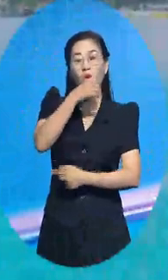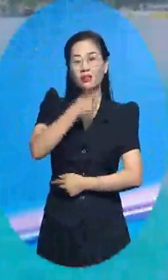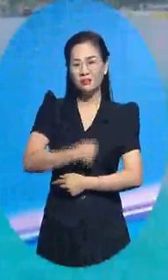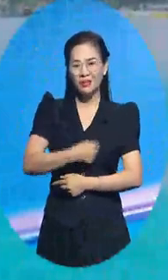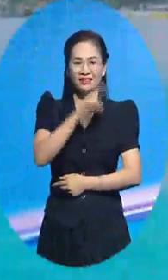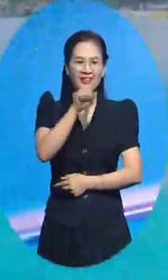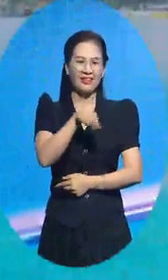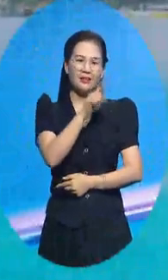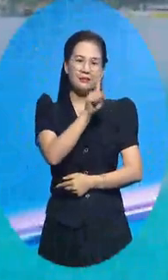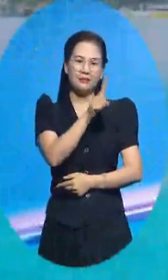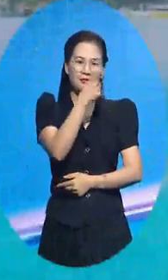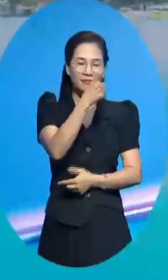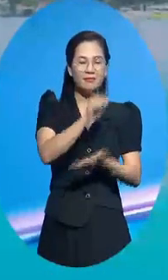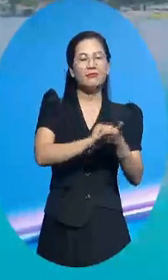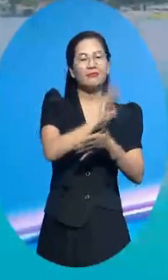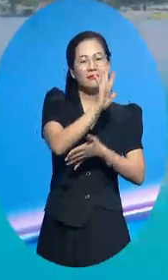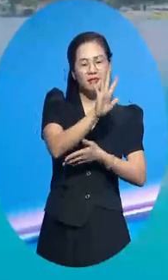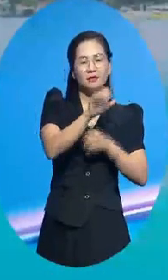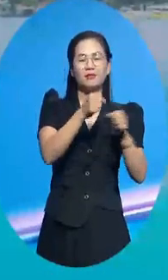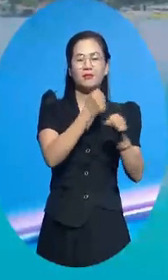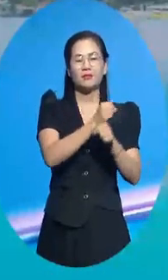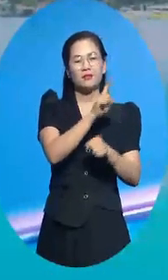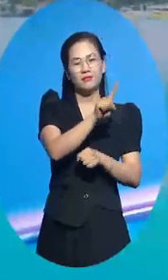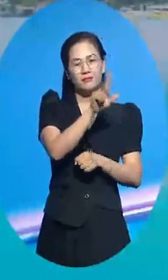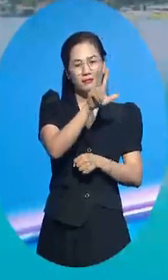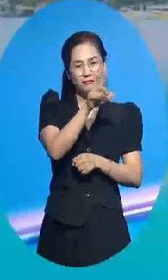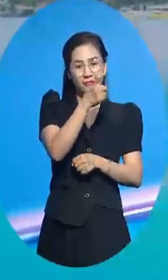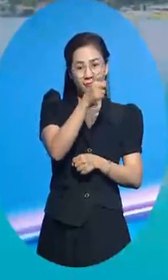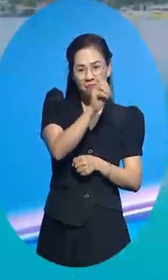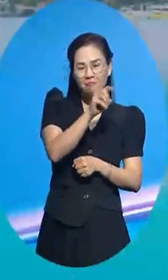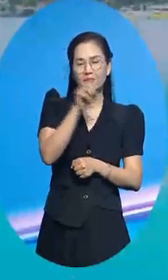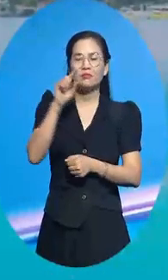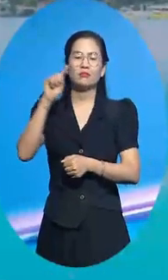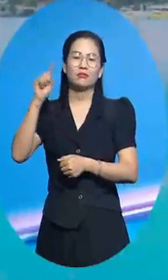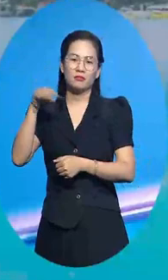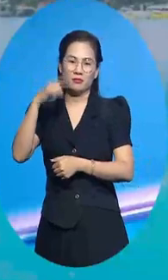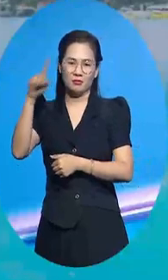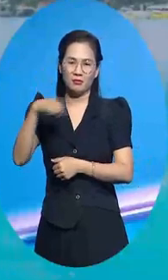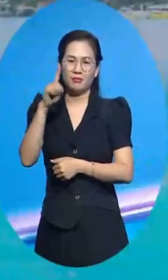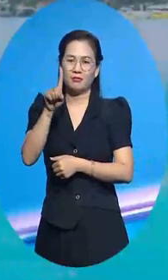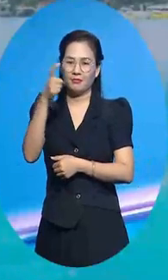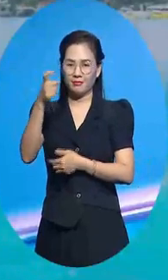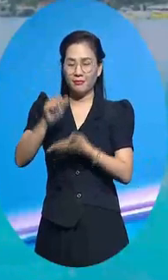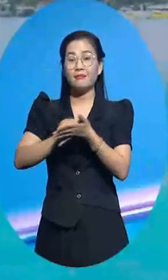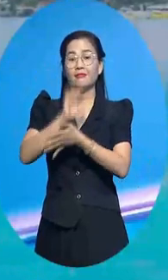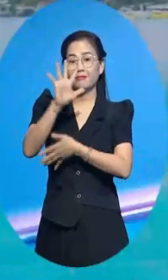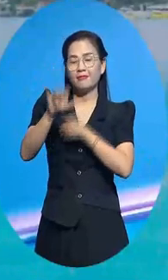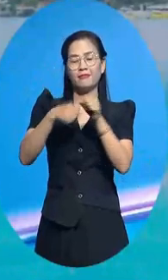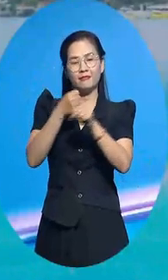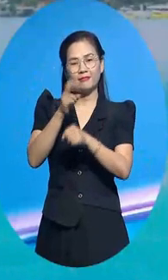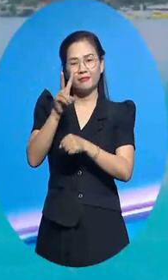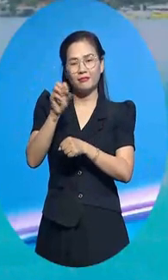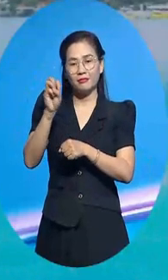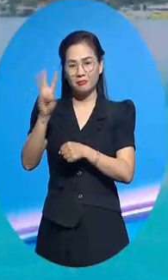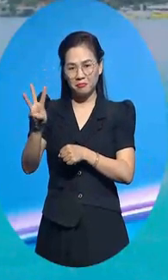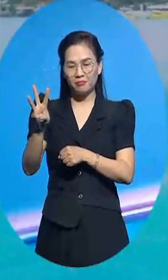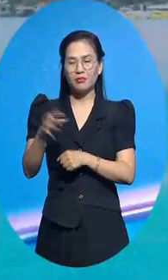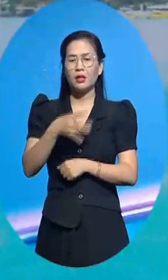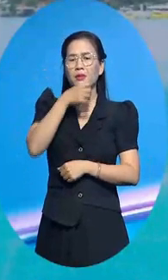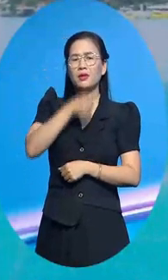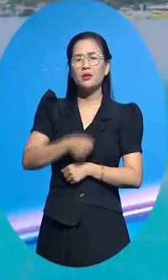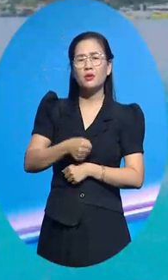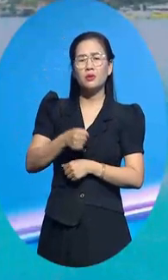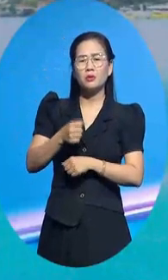5 năm 1890, 19 tháng 5 năm 2023, người đã cống hiến trọn đời mình cho sự nghiệp giải phóng dân tộc của nhân dân Việt